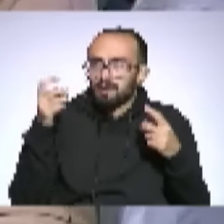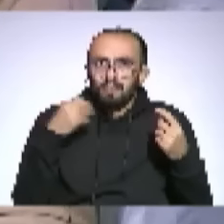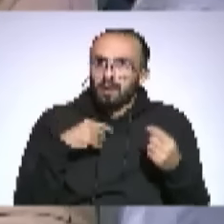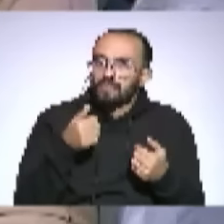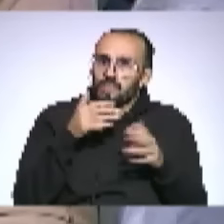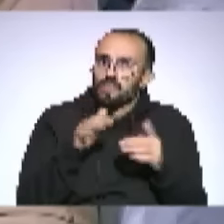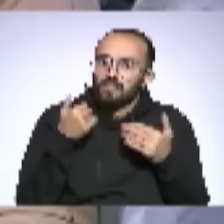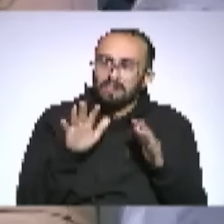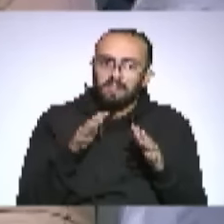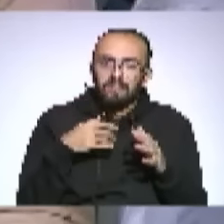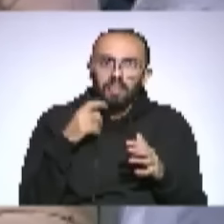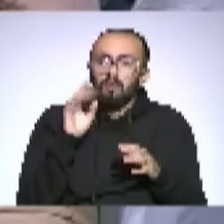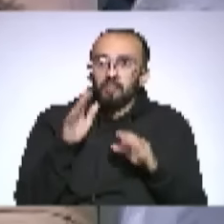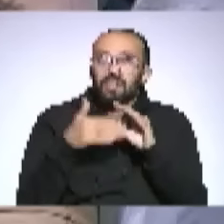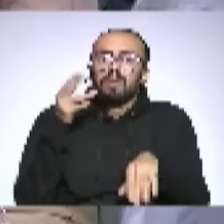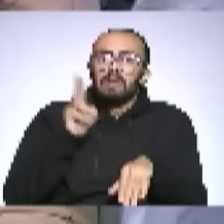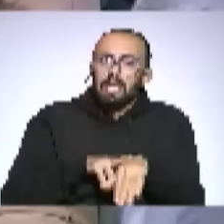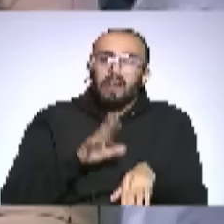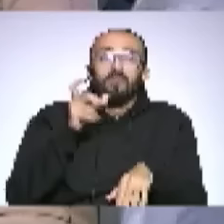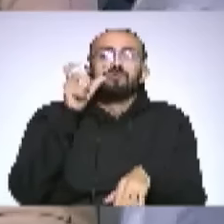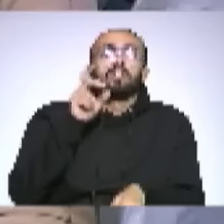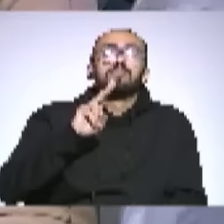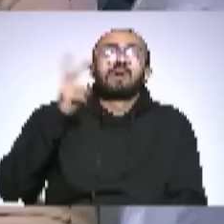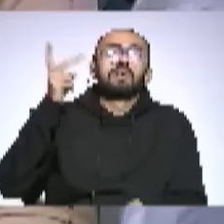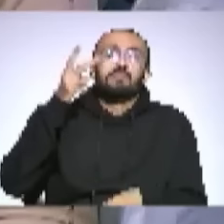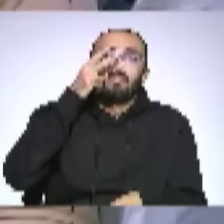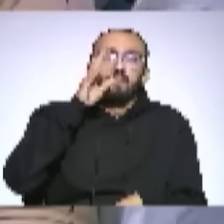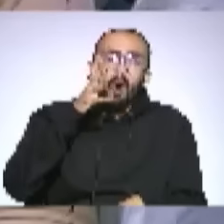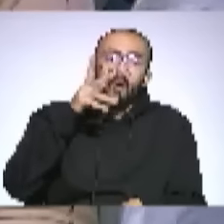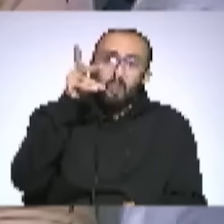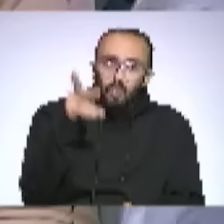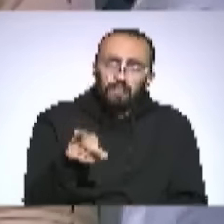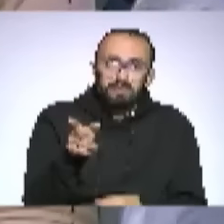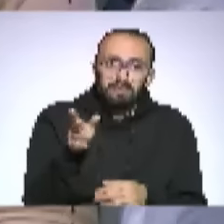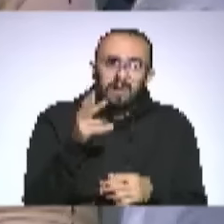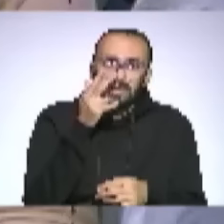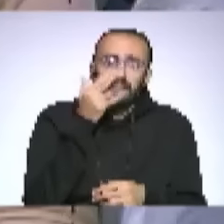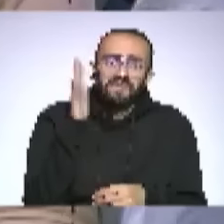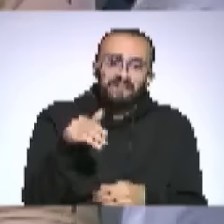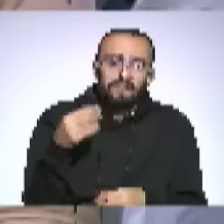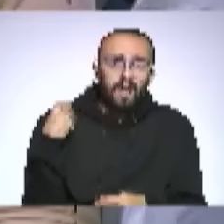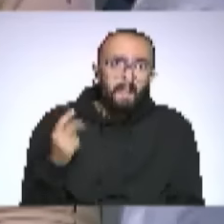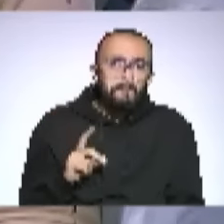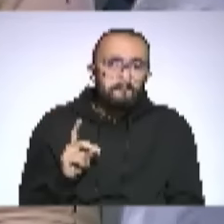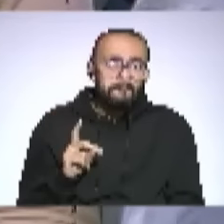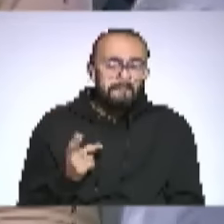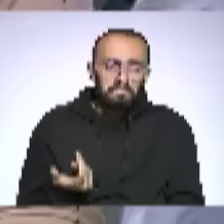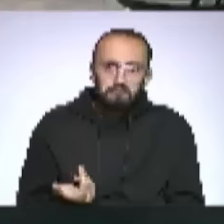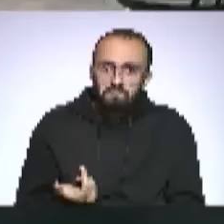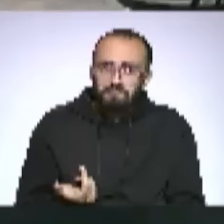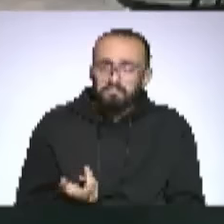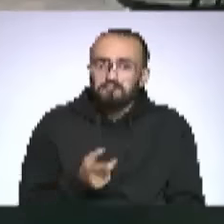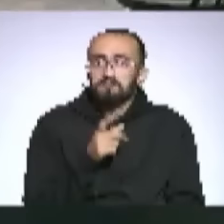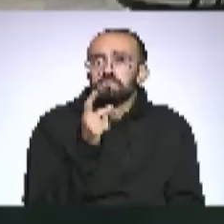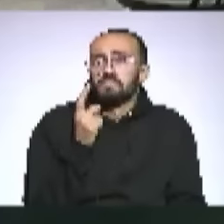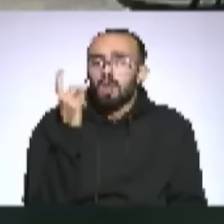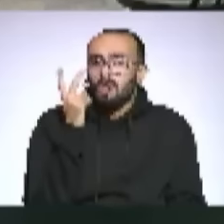وانها ممكن تبعت لي ثاني او هو ممكن يكون بيخبي عليا او بيكدب علي حاجات تانيه راين